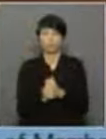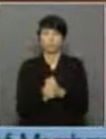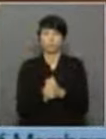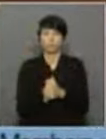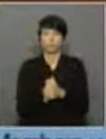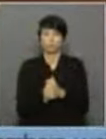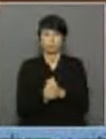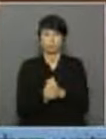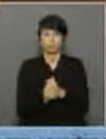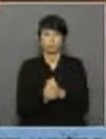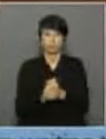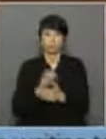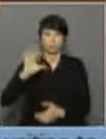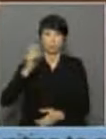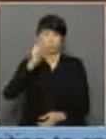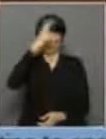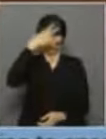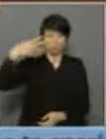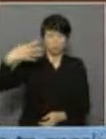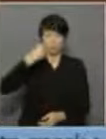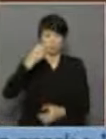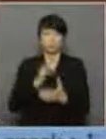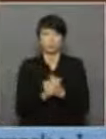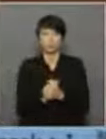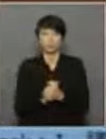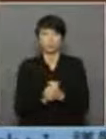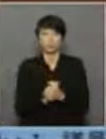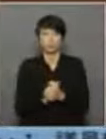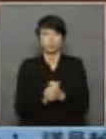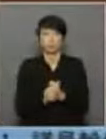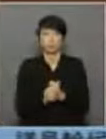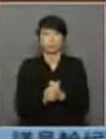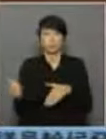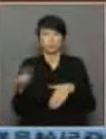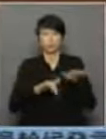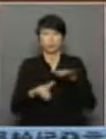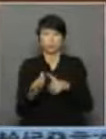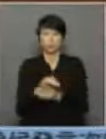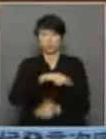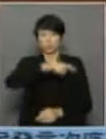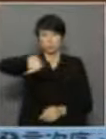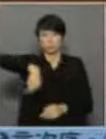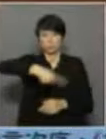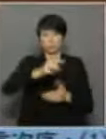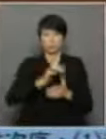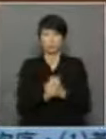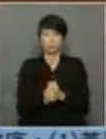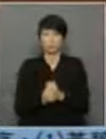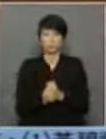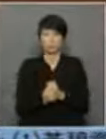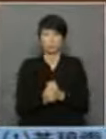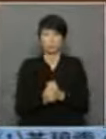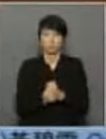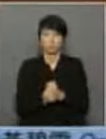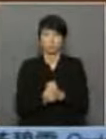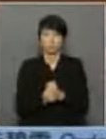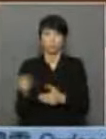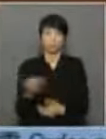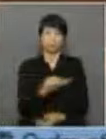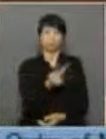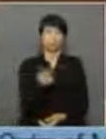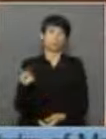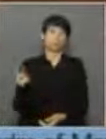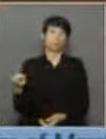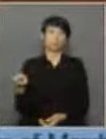所以黃錦星輕易放過呢個所謂將軍澳堆填區，係嘛？咁呢個咪大家睇到嗱，